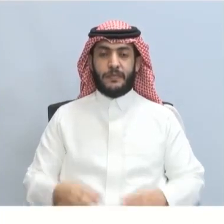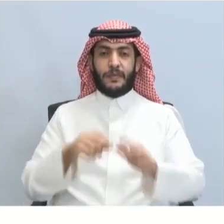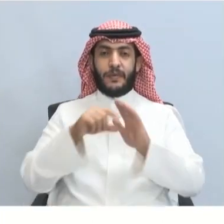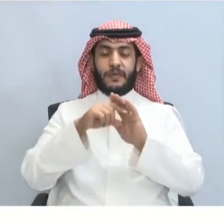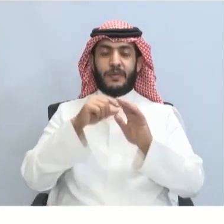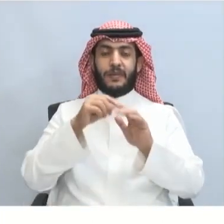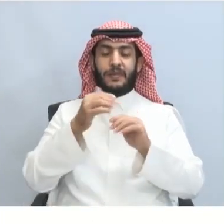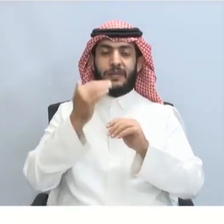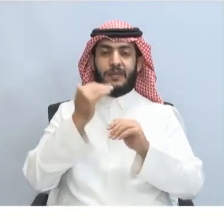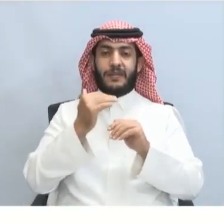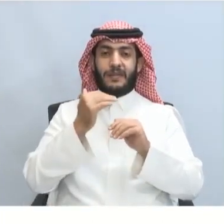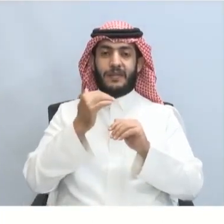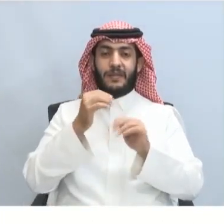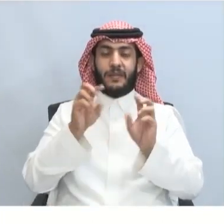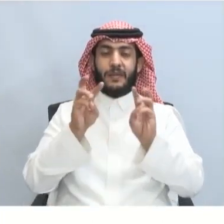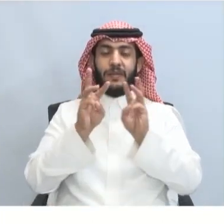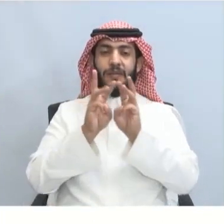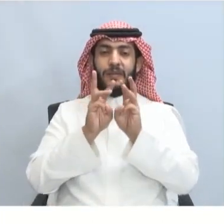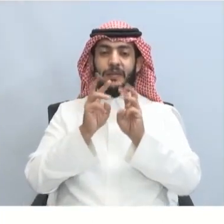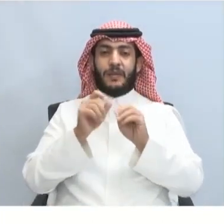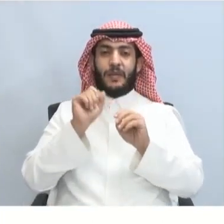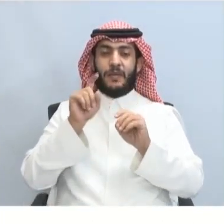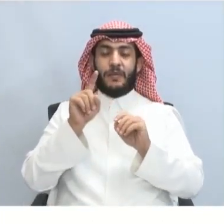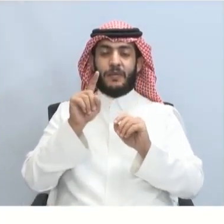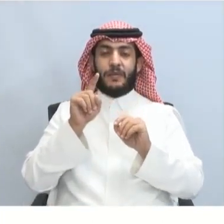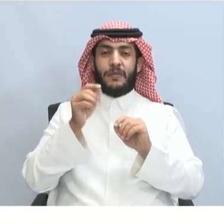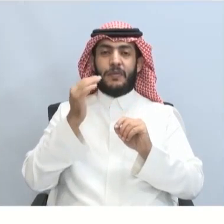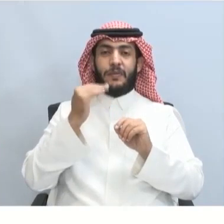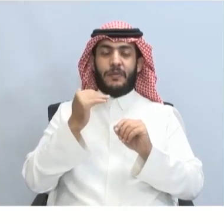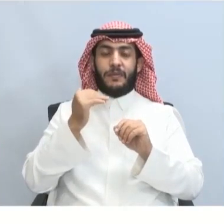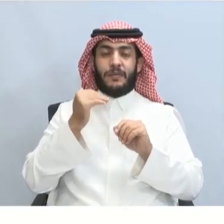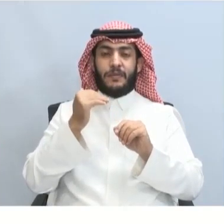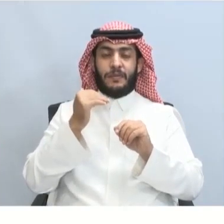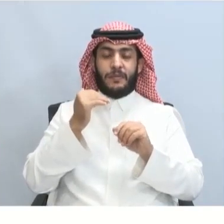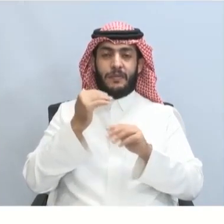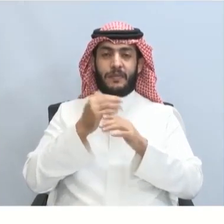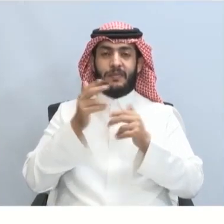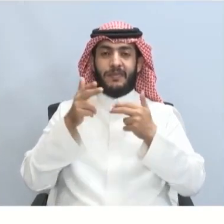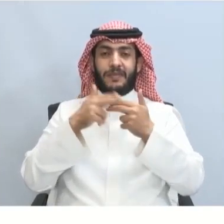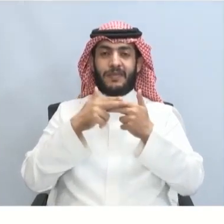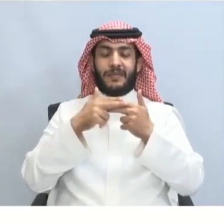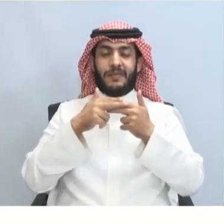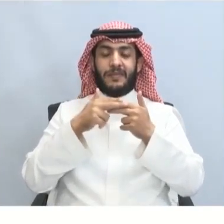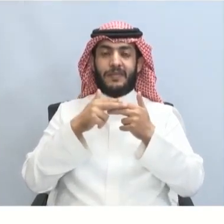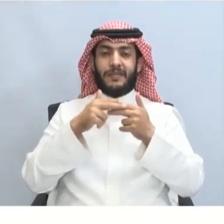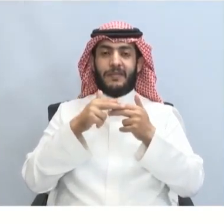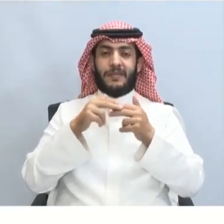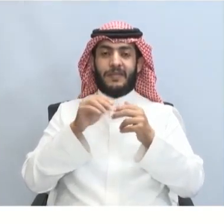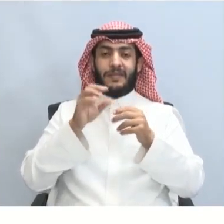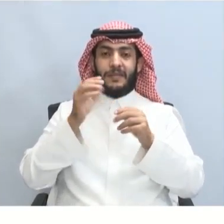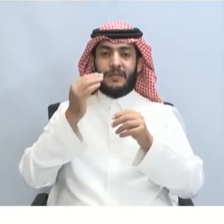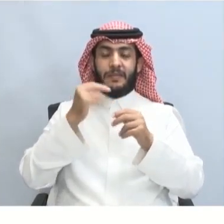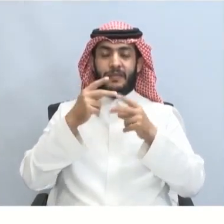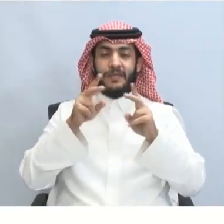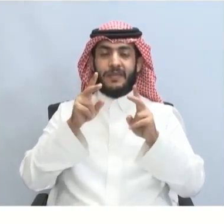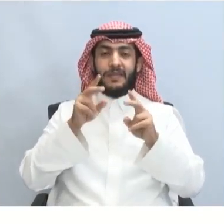الصفحه صفحتي الالكترونيه الاولى ثم اغلقنا هيد ثم